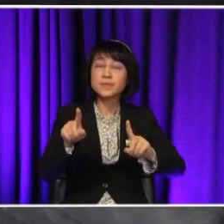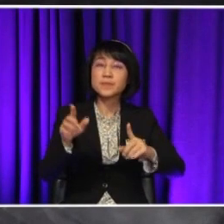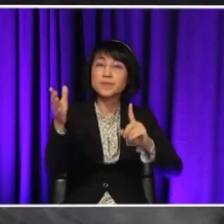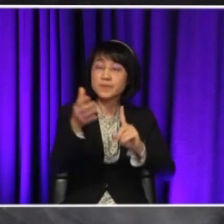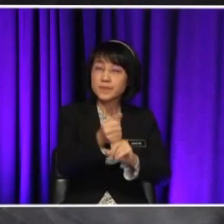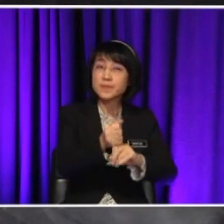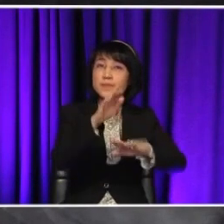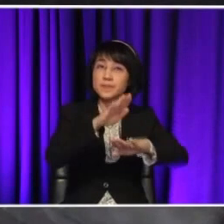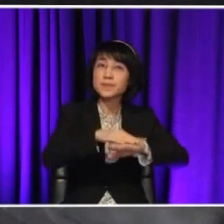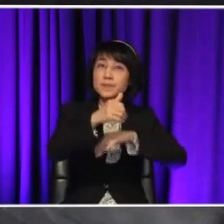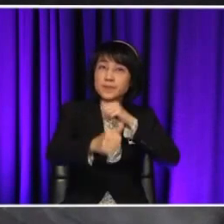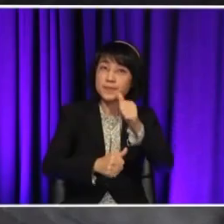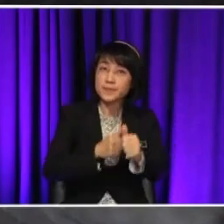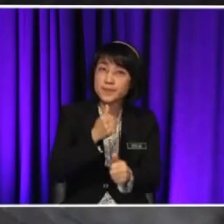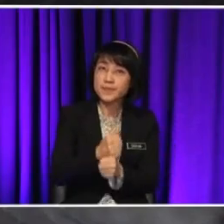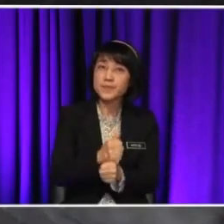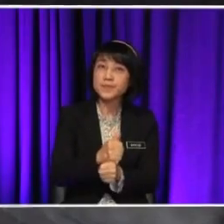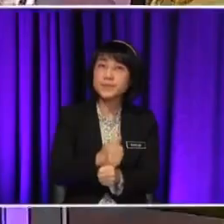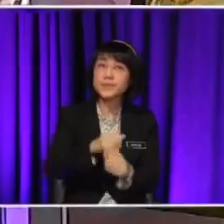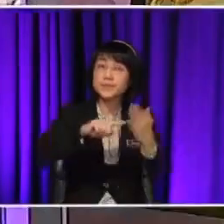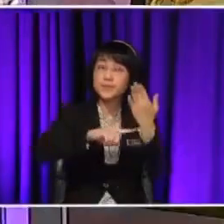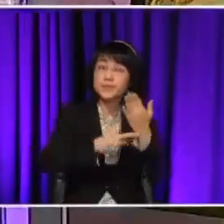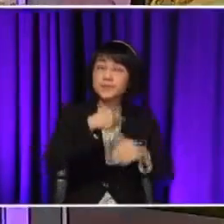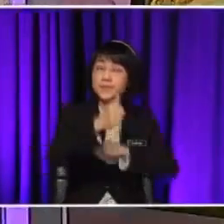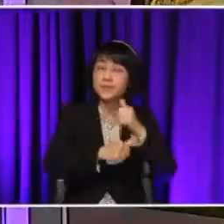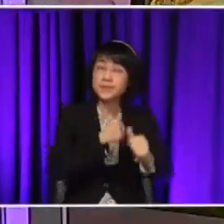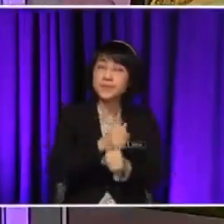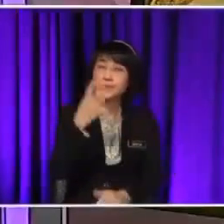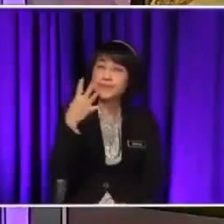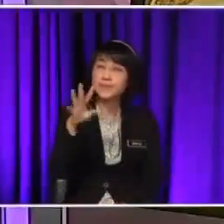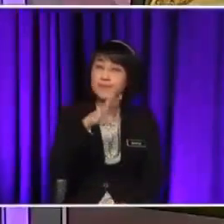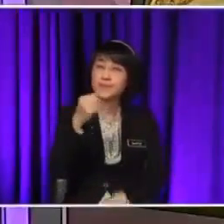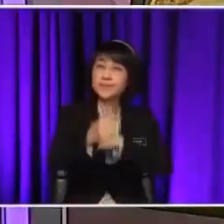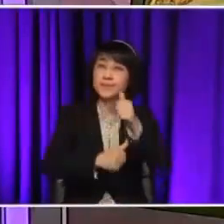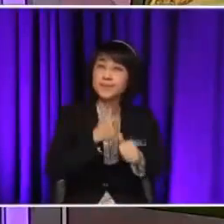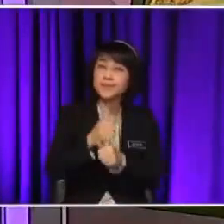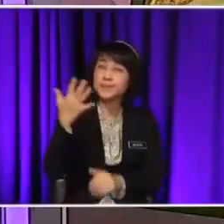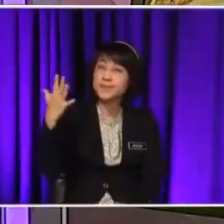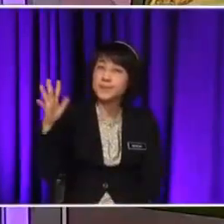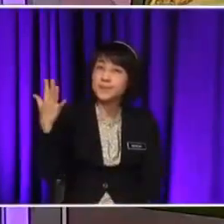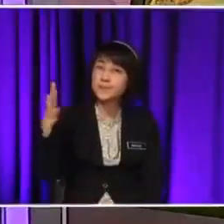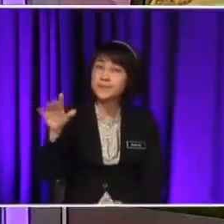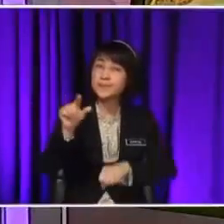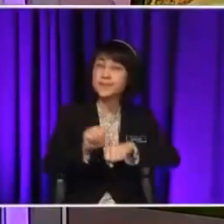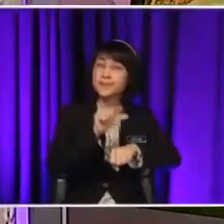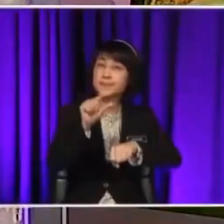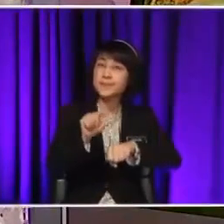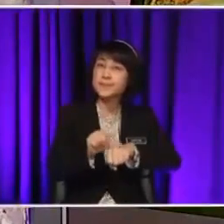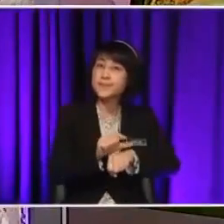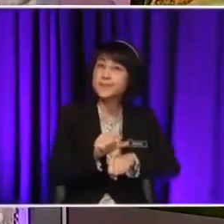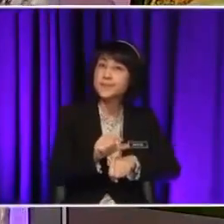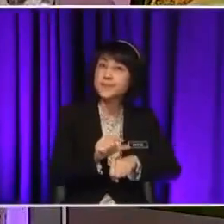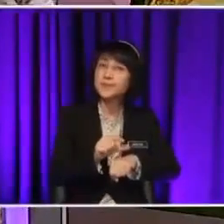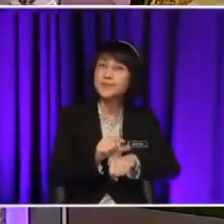dia. Permulaannya adalah pada abad ke-14 dan abad ke-15. Yang mana pada masa ini menggunakan